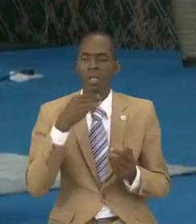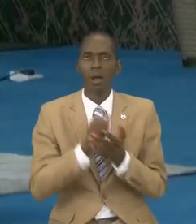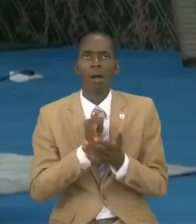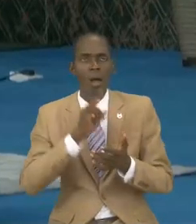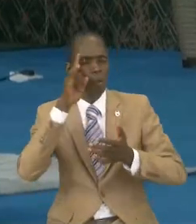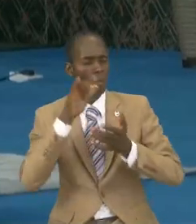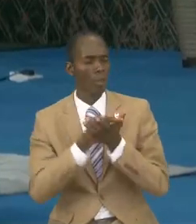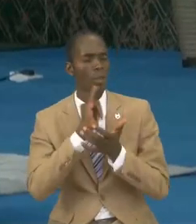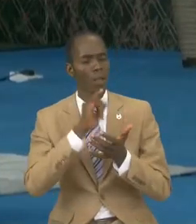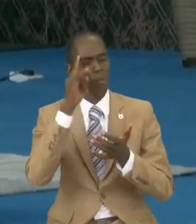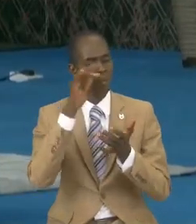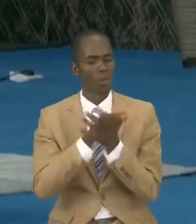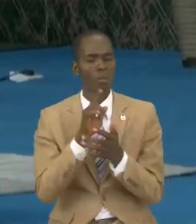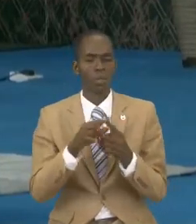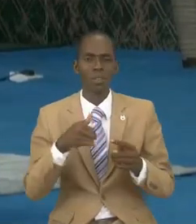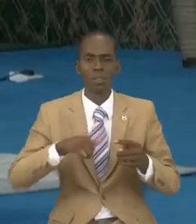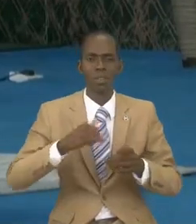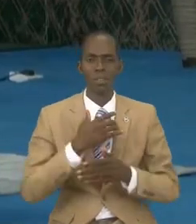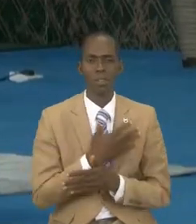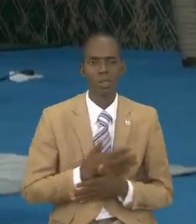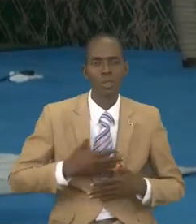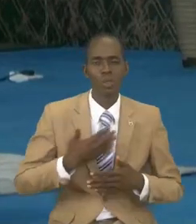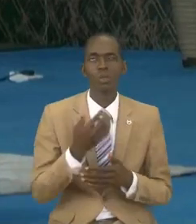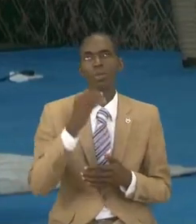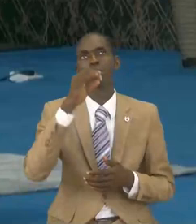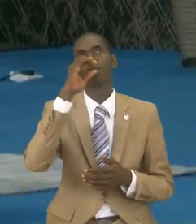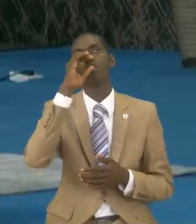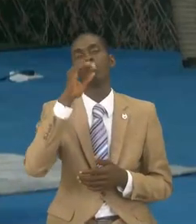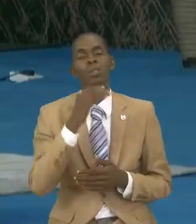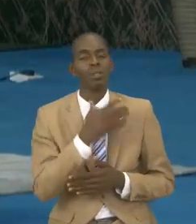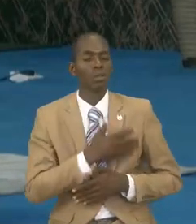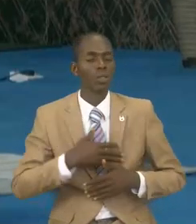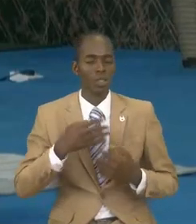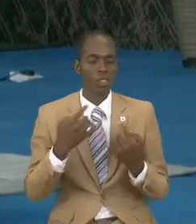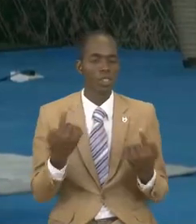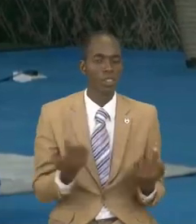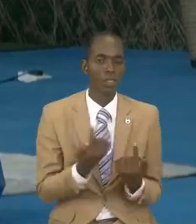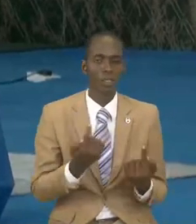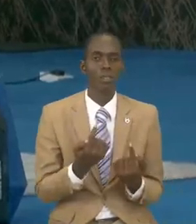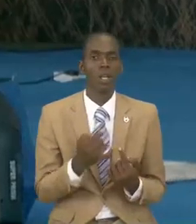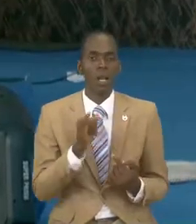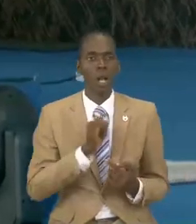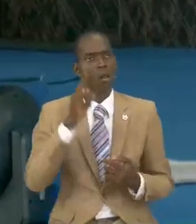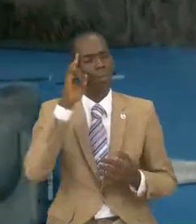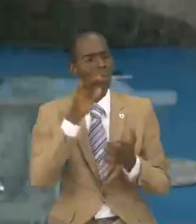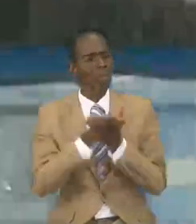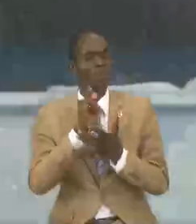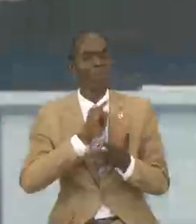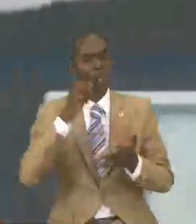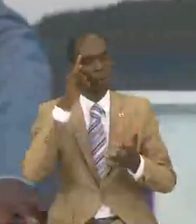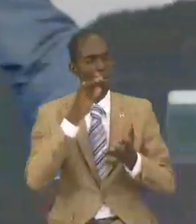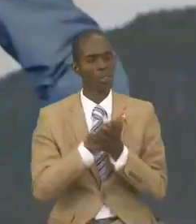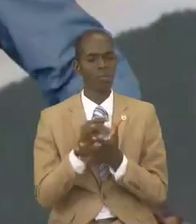ils continuent de boire le péché, fumer le péché, manger le péché, et se couvrir du péché. Je